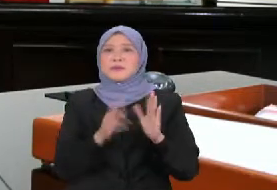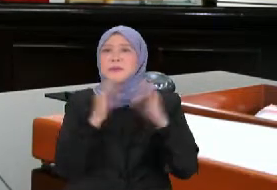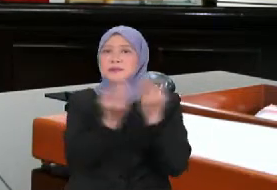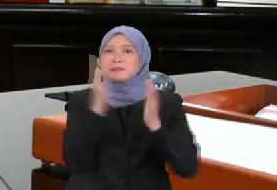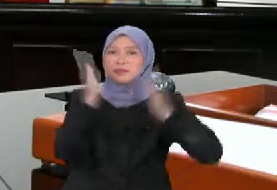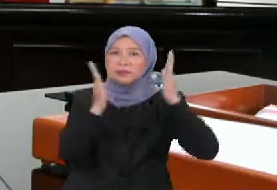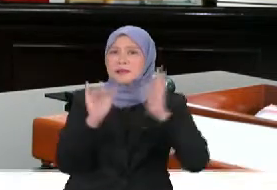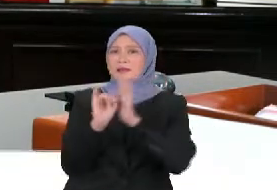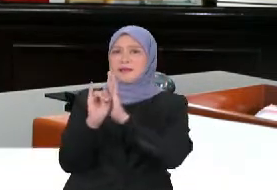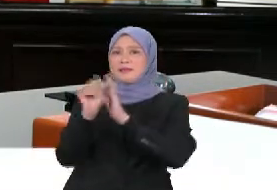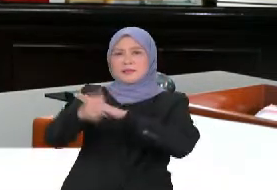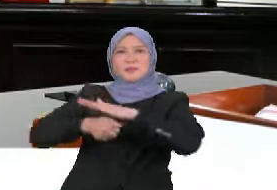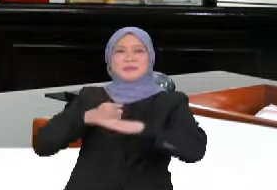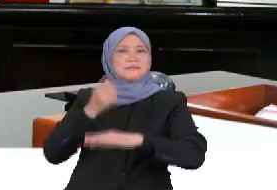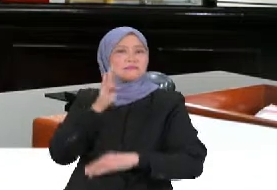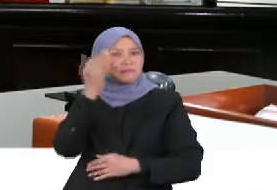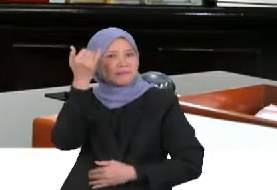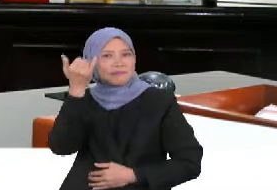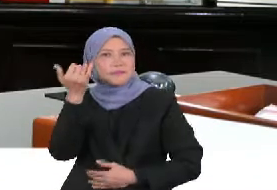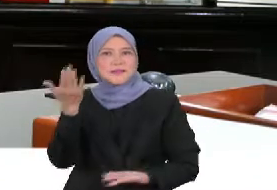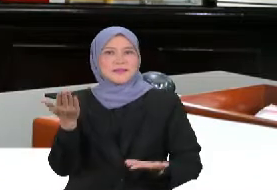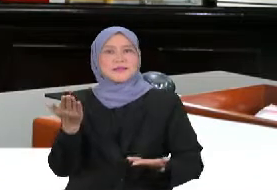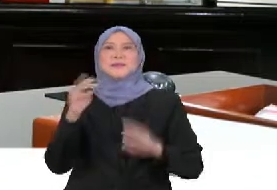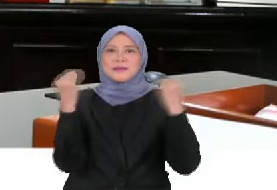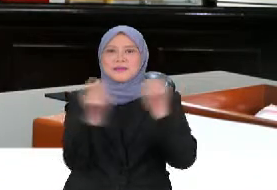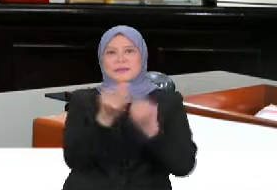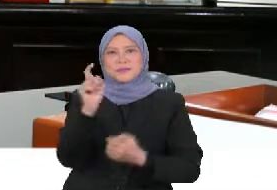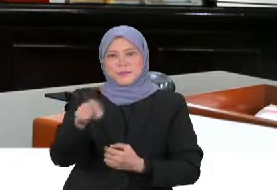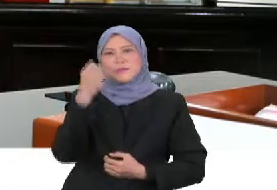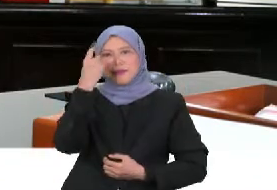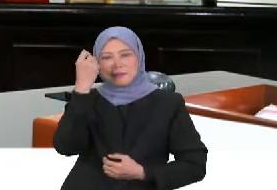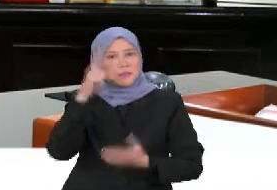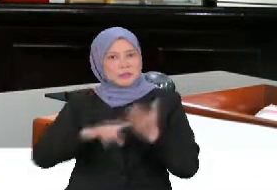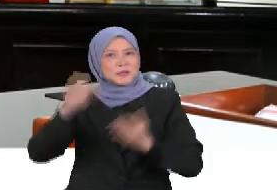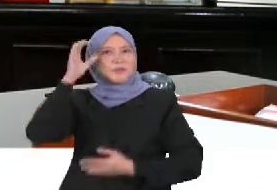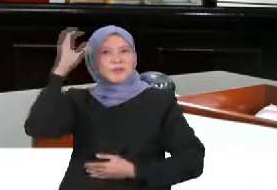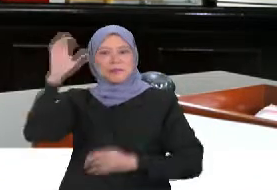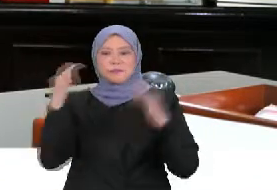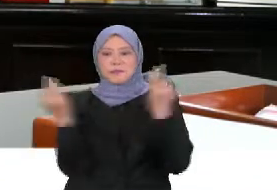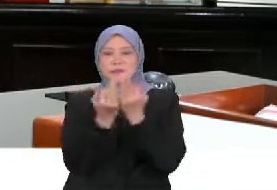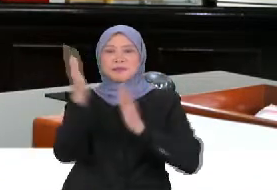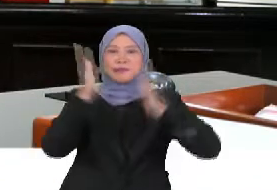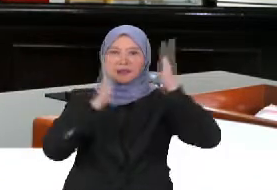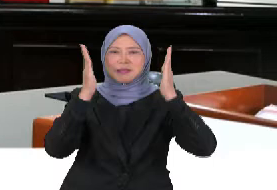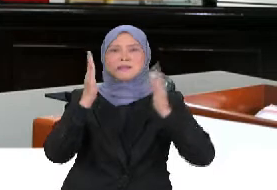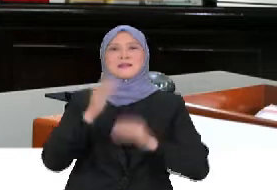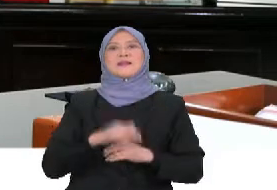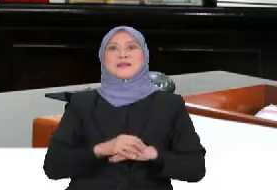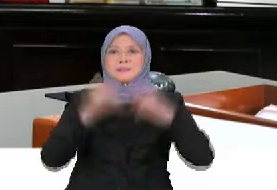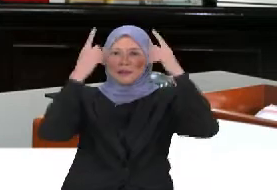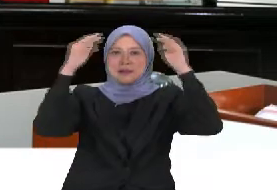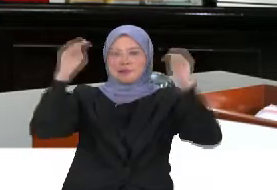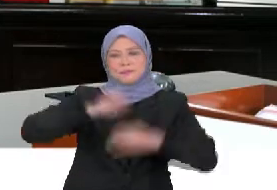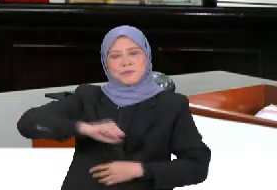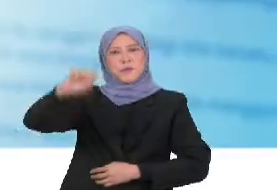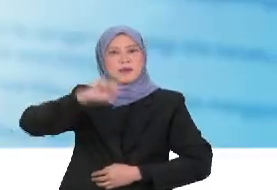identiti sendiri perlu disorokkan? Masyarakat perlu memahami konsep sebenar di sebalik konsep keluarga Malaysia yang diperjuangkan oleh Yang Amat Berhormat